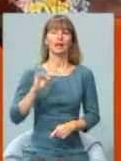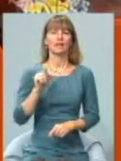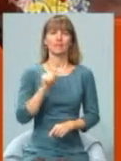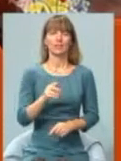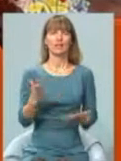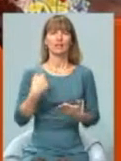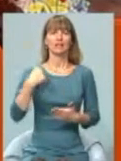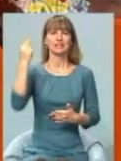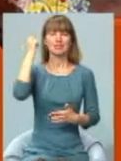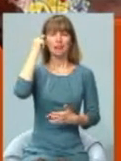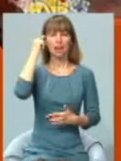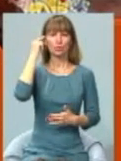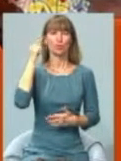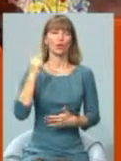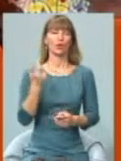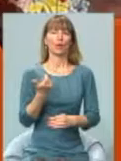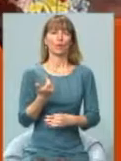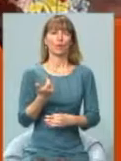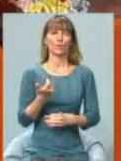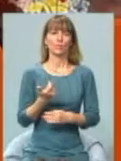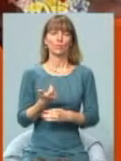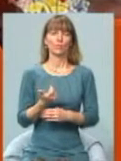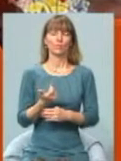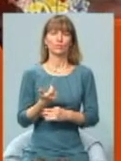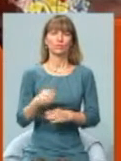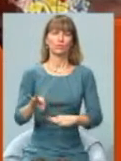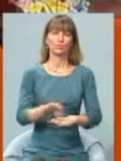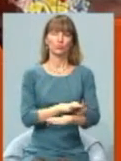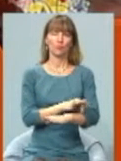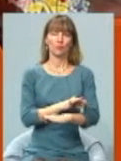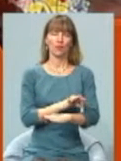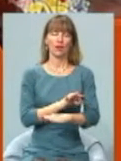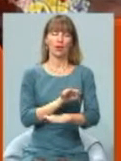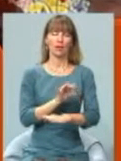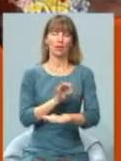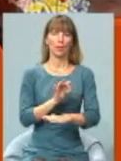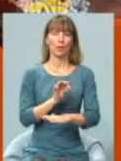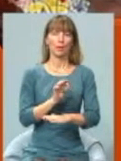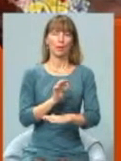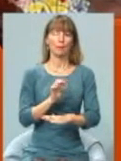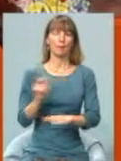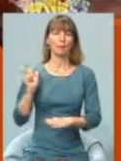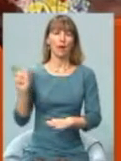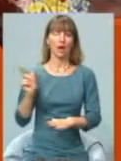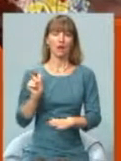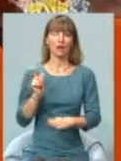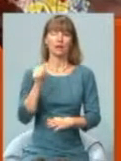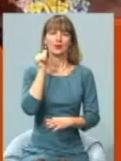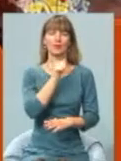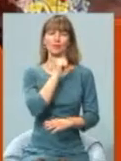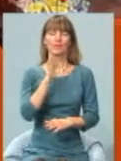я знаю, одружував пари таємничо від